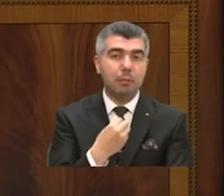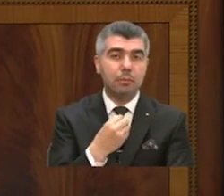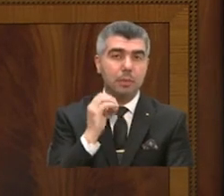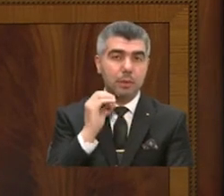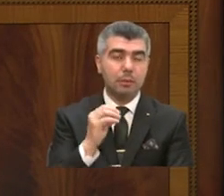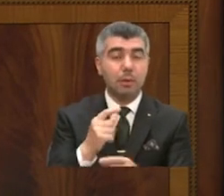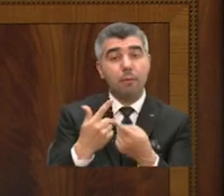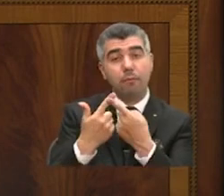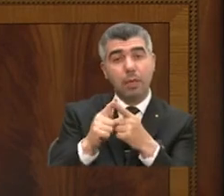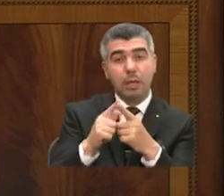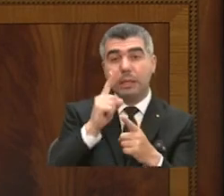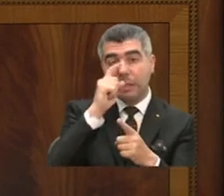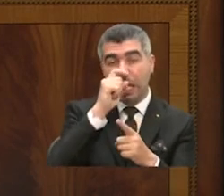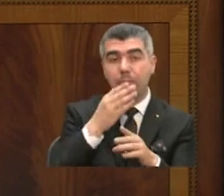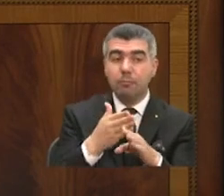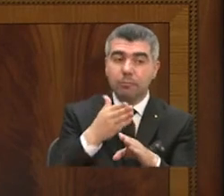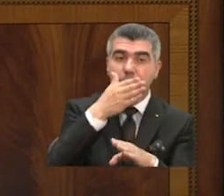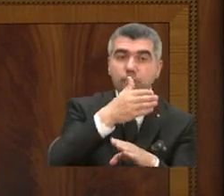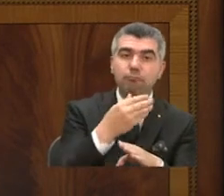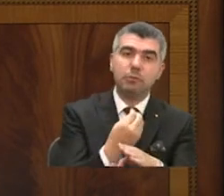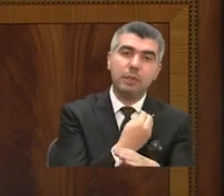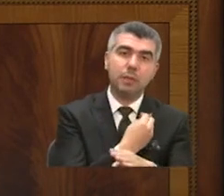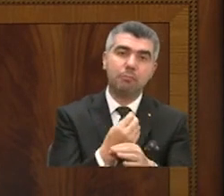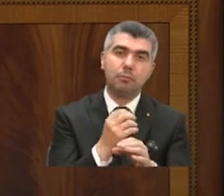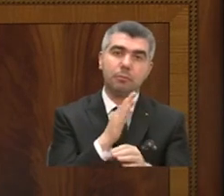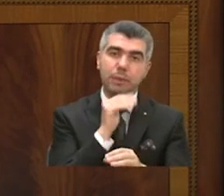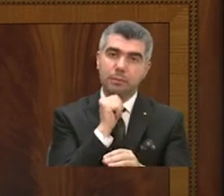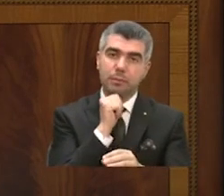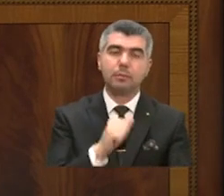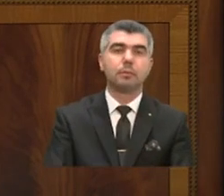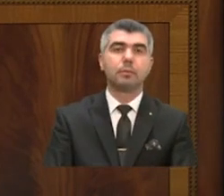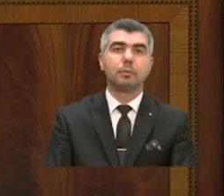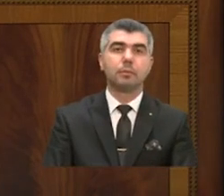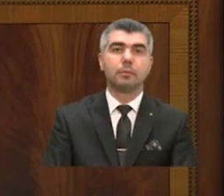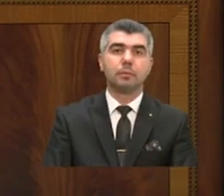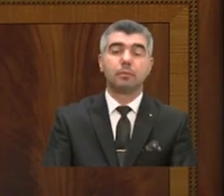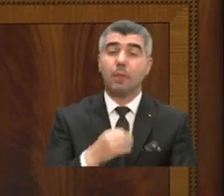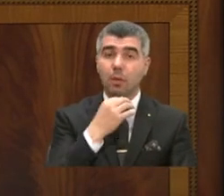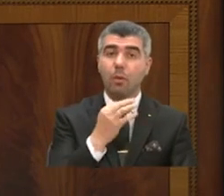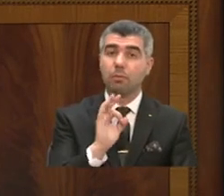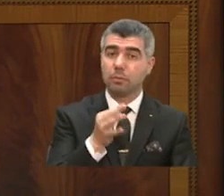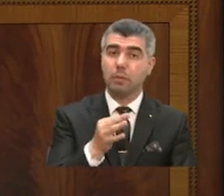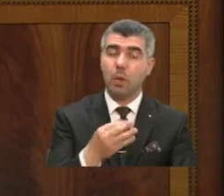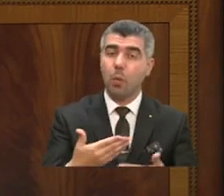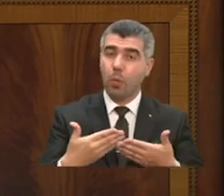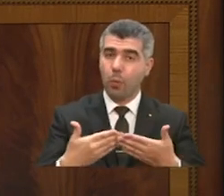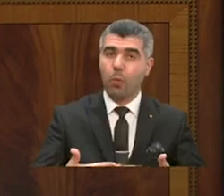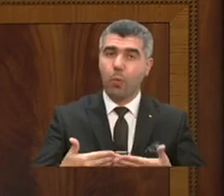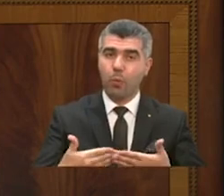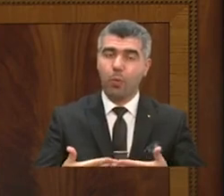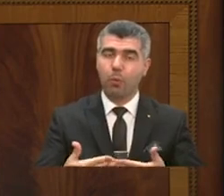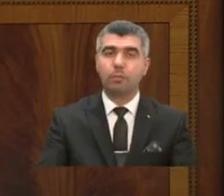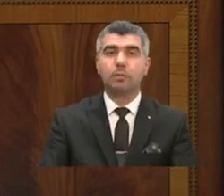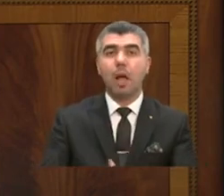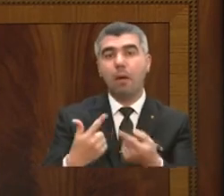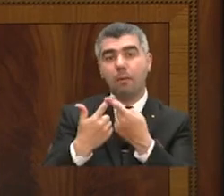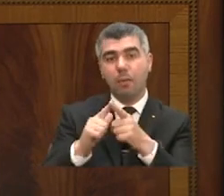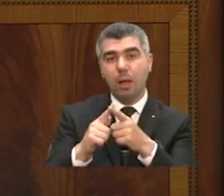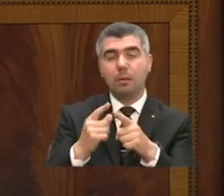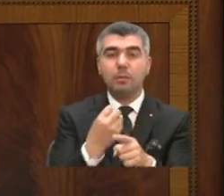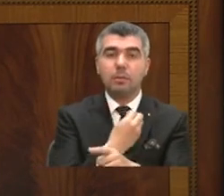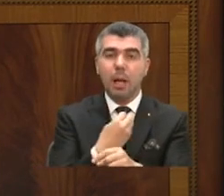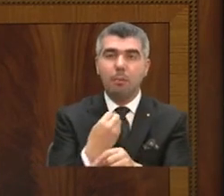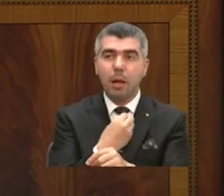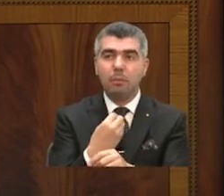على تعزيز الولوج الى الرعايه الصحيه. وان هذه الوضعيه ستستجيب منا اليوم الى مختلف الاطر الصحيه